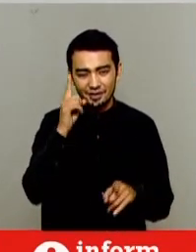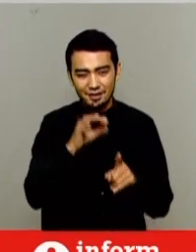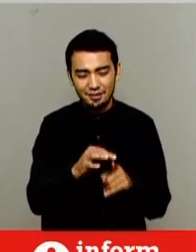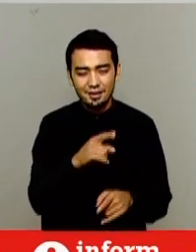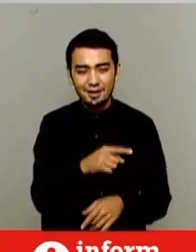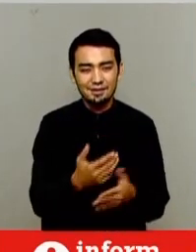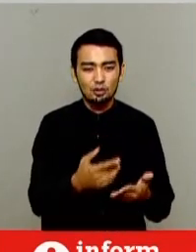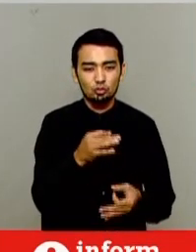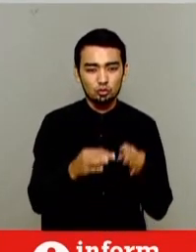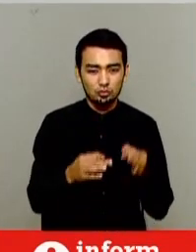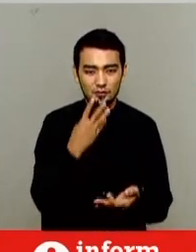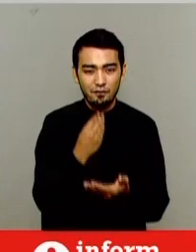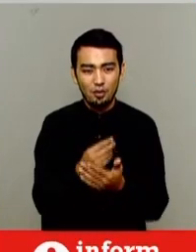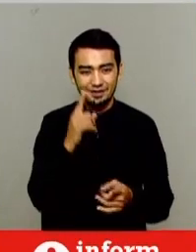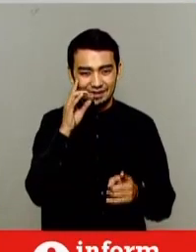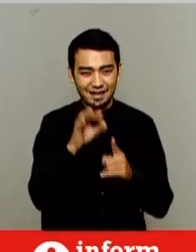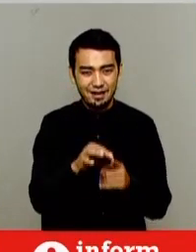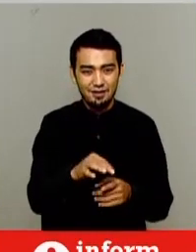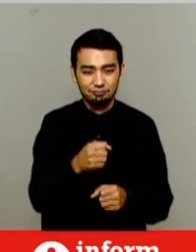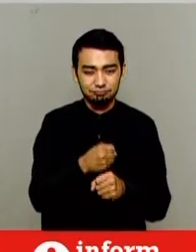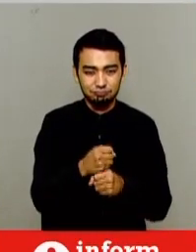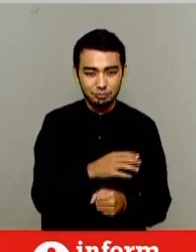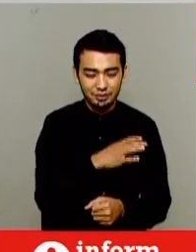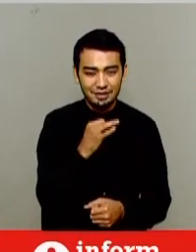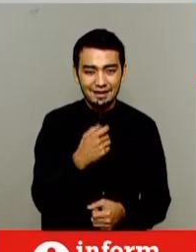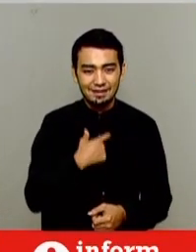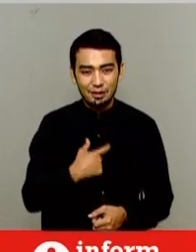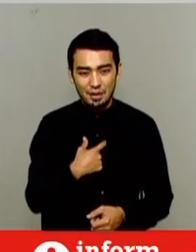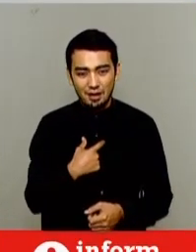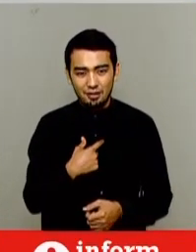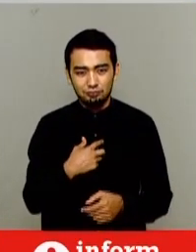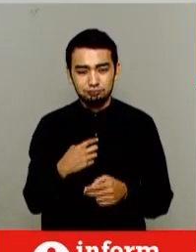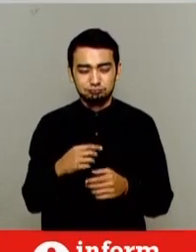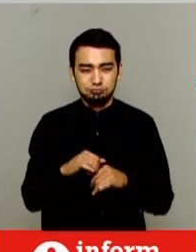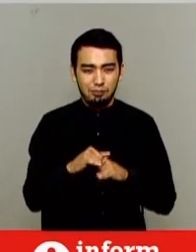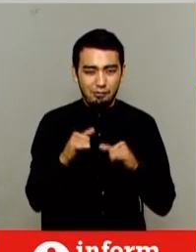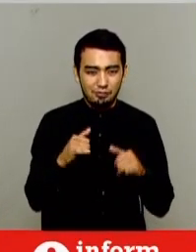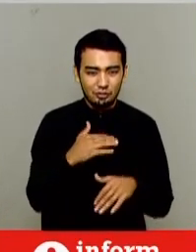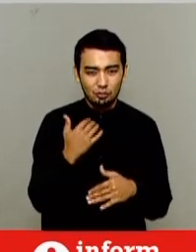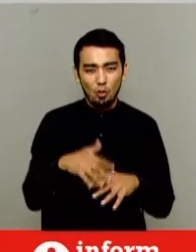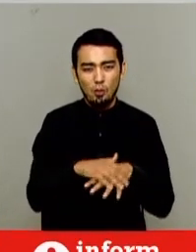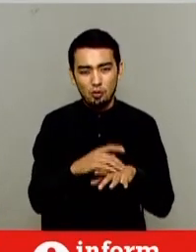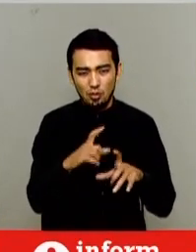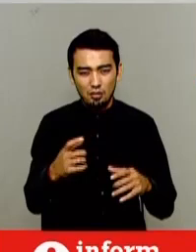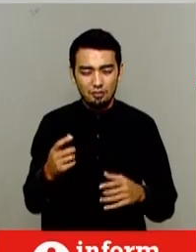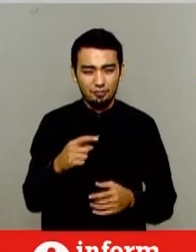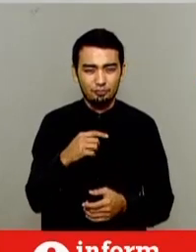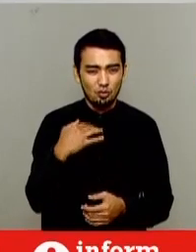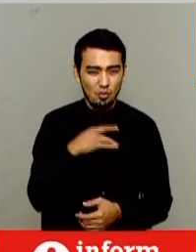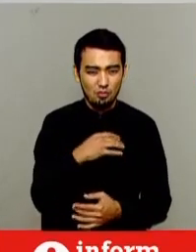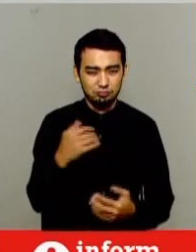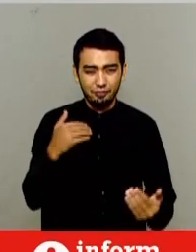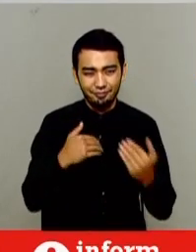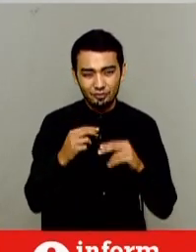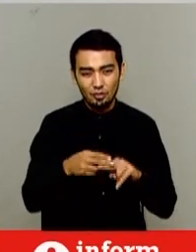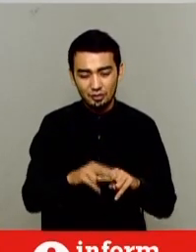суд поставил своей целью разгрузить самого себя, несмотря на общественный запрос, это о чем говорит? О